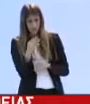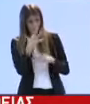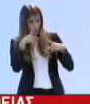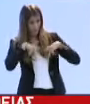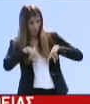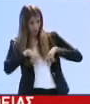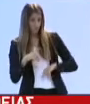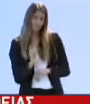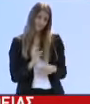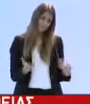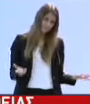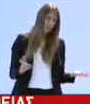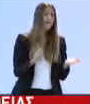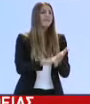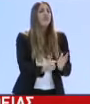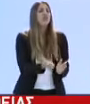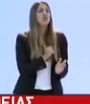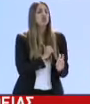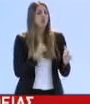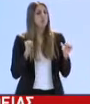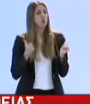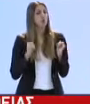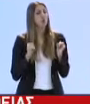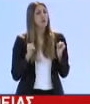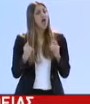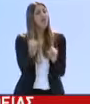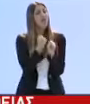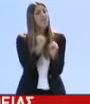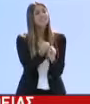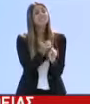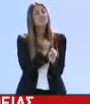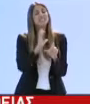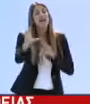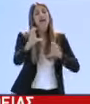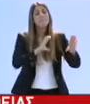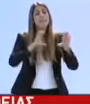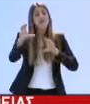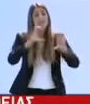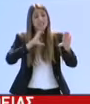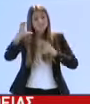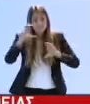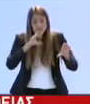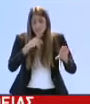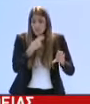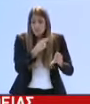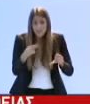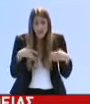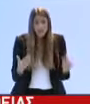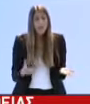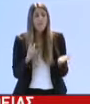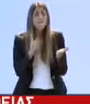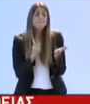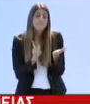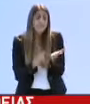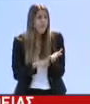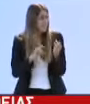κράτος. Σημαίνει ιδιωτική πρωτοβουλία, σημαίνει ιδιωτικές επενδύσεις, σημαίνει στήριξη του ένδυμου,